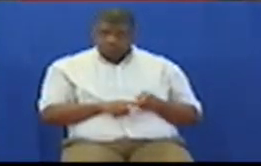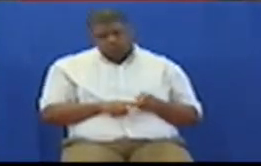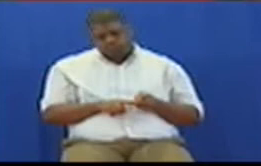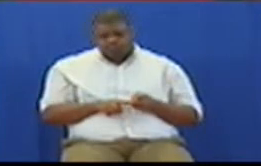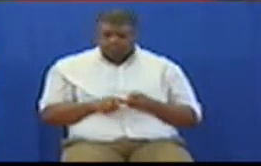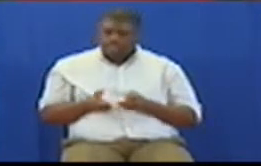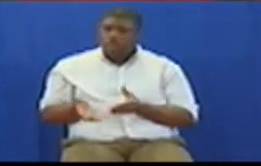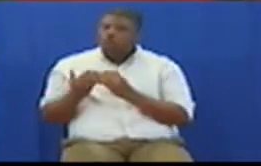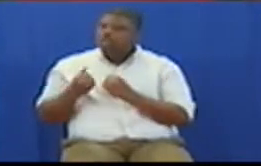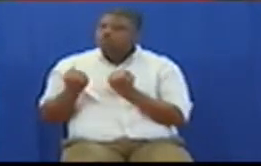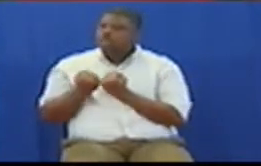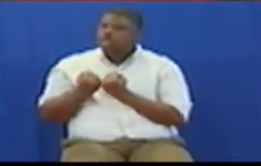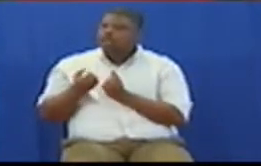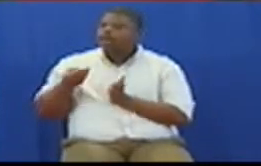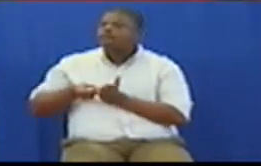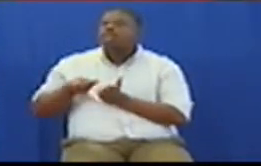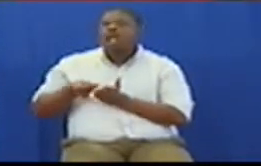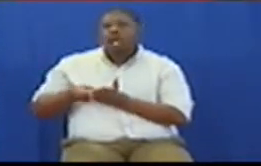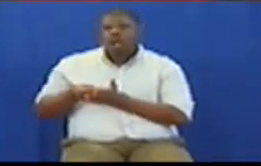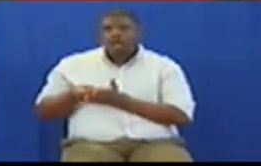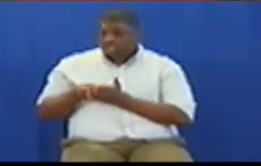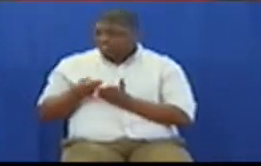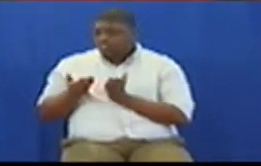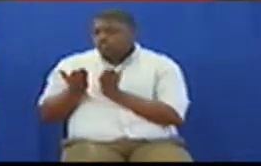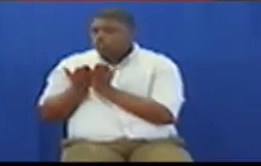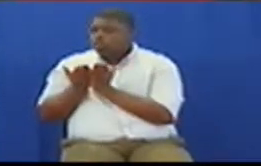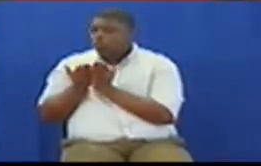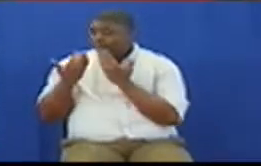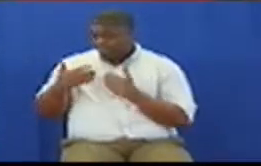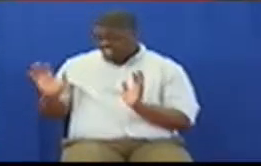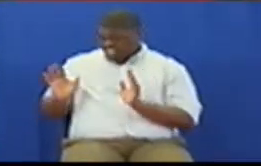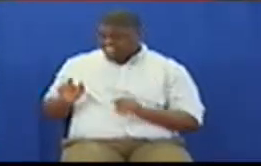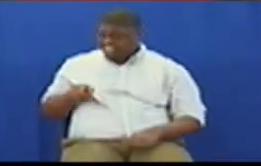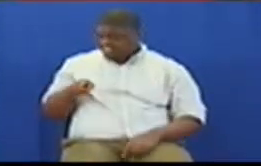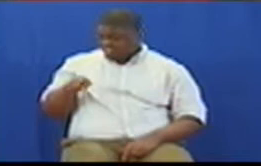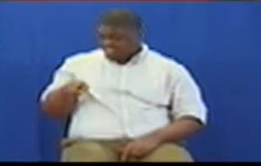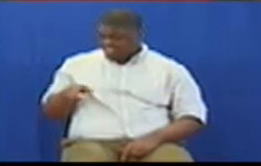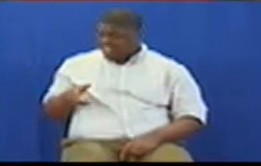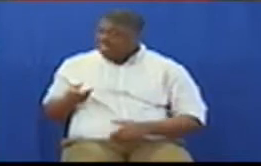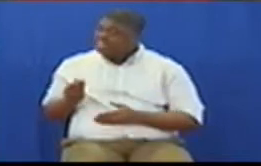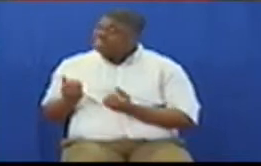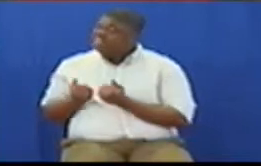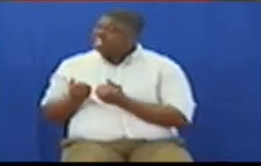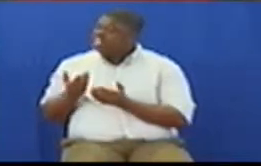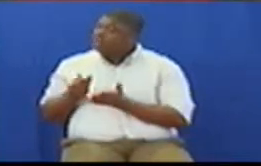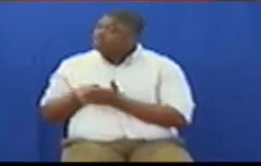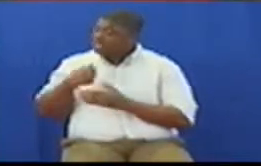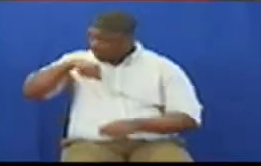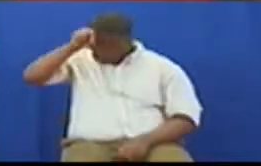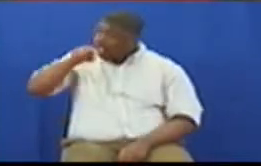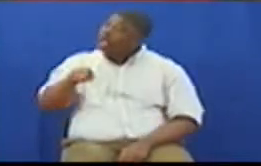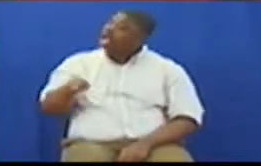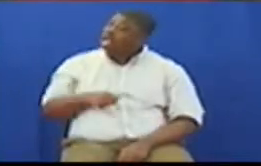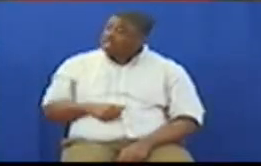kwamba akishamaliza kusoma, je, ana uwezo wa kutengeneza pesa? Kwa sababu hiyo ndio hoja ya msingi. Unaweza ukawa una degree hata 4,